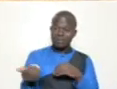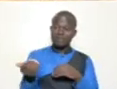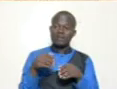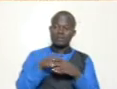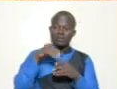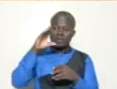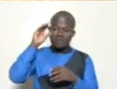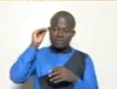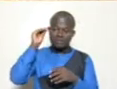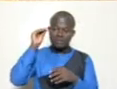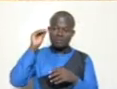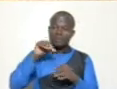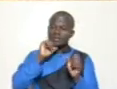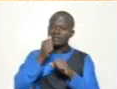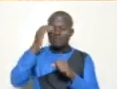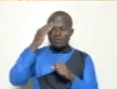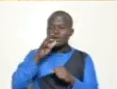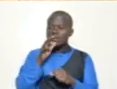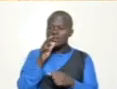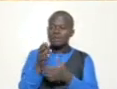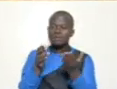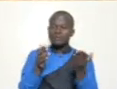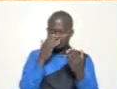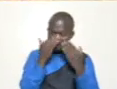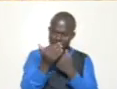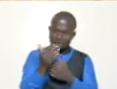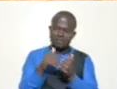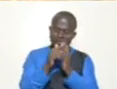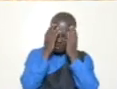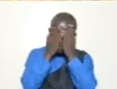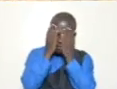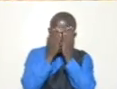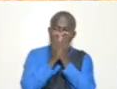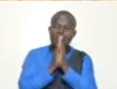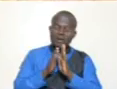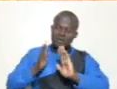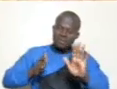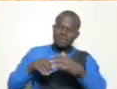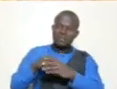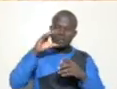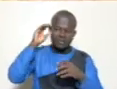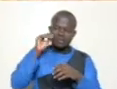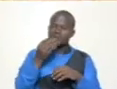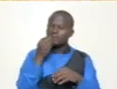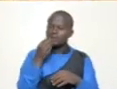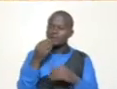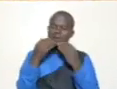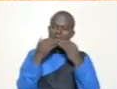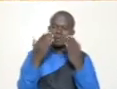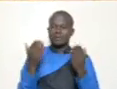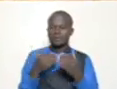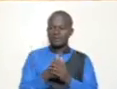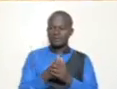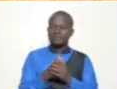WhatsApp atamenya nyina. Donc abyuka ntiyagire no mu maso akirukira ajya kuri WhatsApp no kurya ntaje